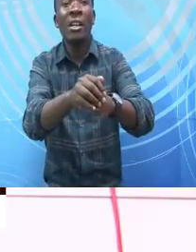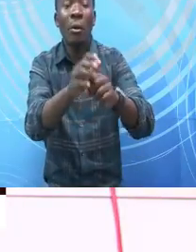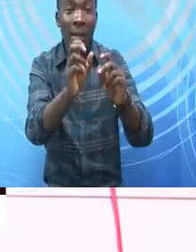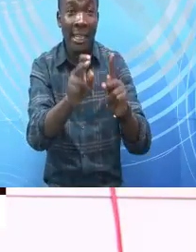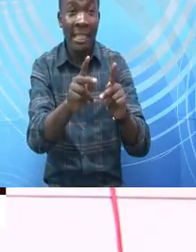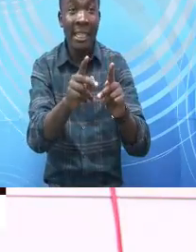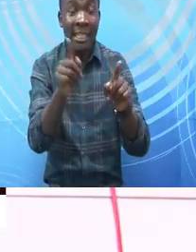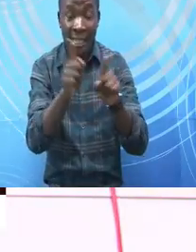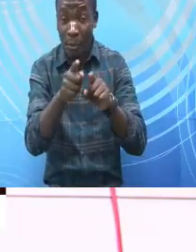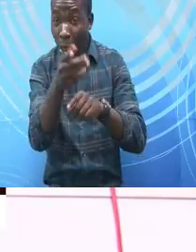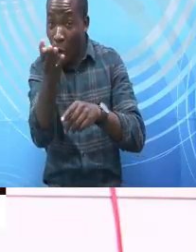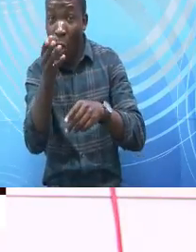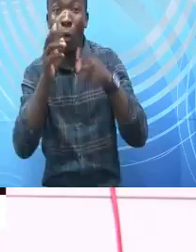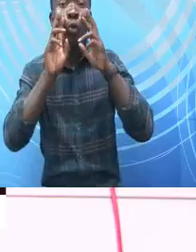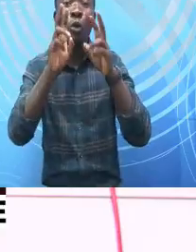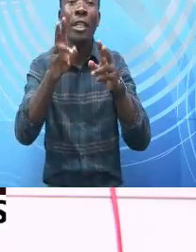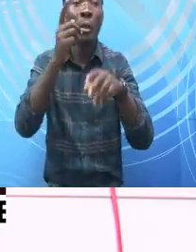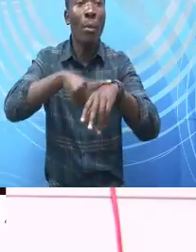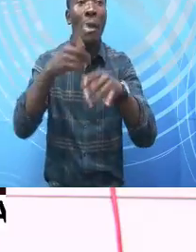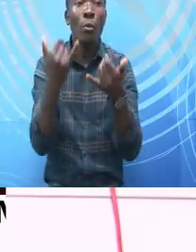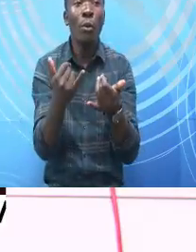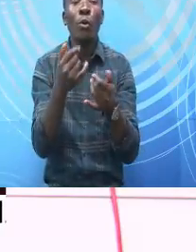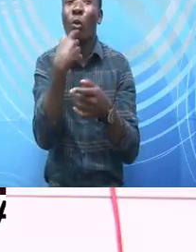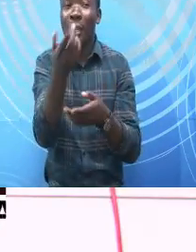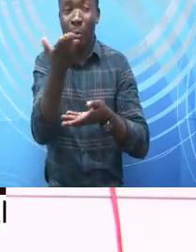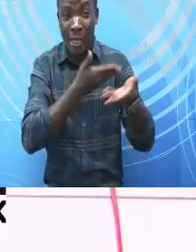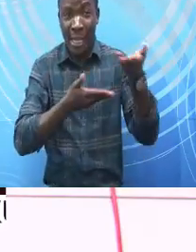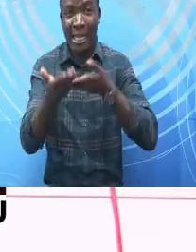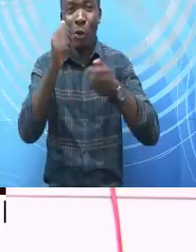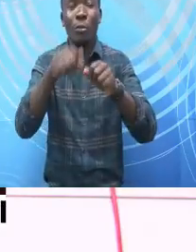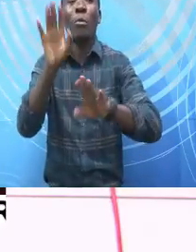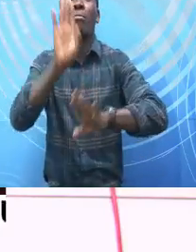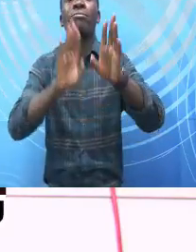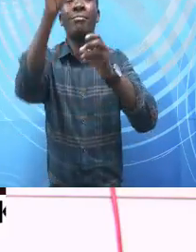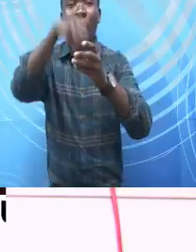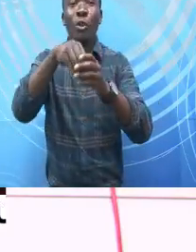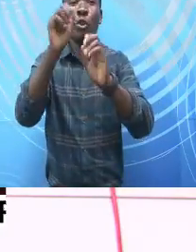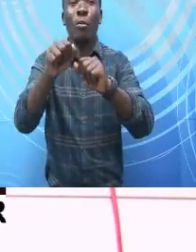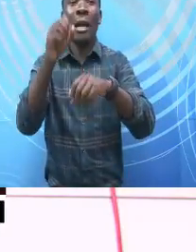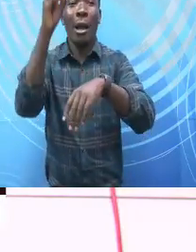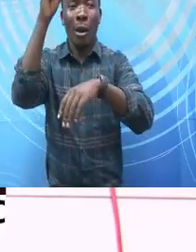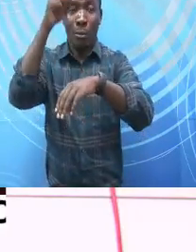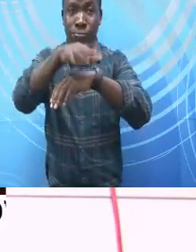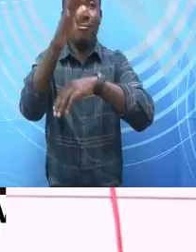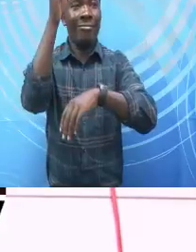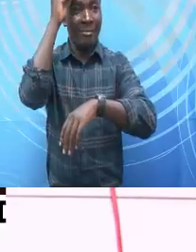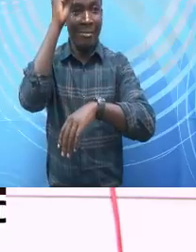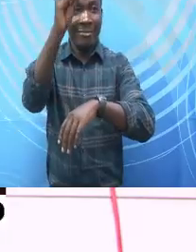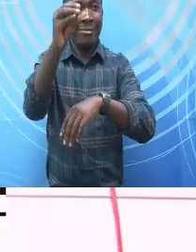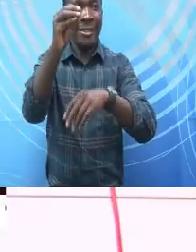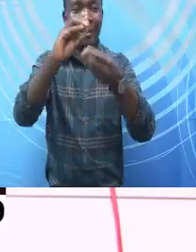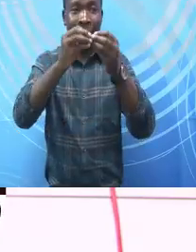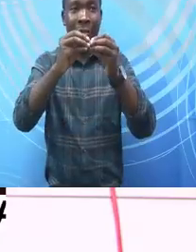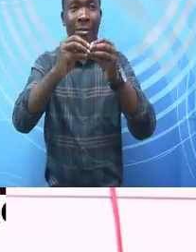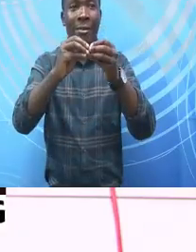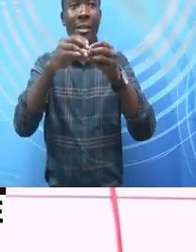Nawe rero udukurikiye muri uyu mwanya tukubwire ko muri iki kiganiro ushobora kuza kugiramo uruhare, ushobora kohereza ubutumwa bugufi kuri nimero ya telefone uri